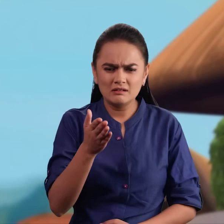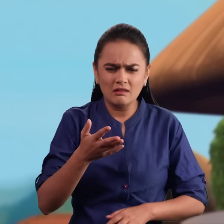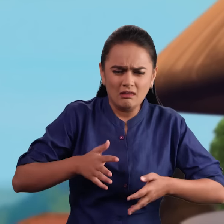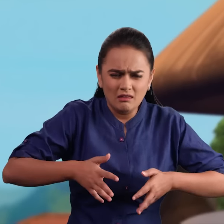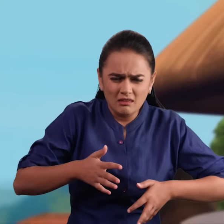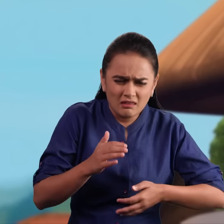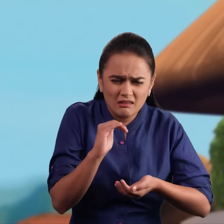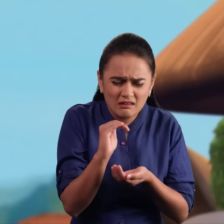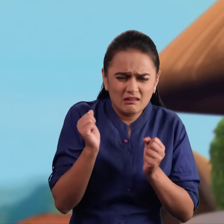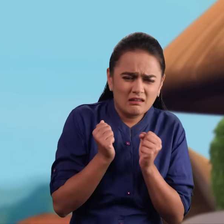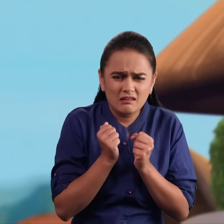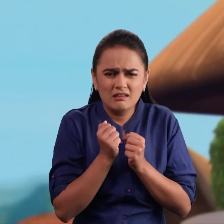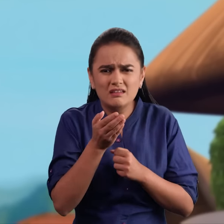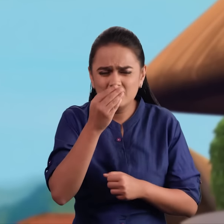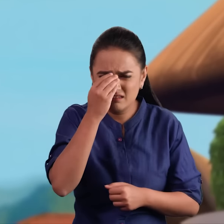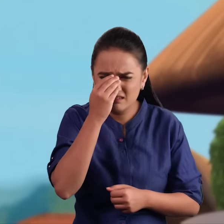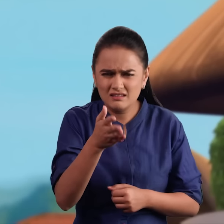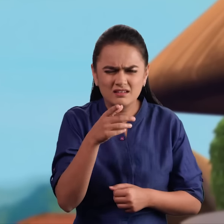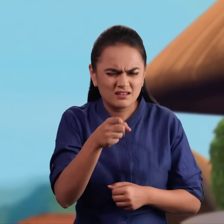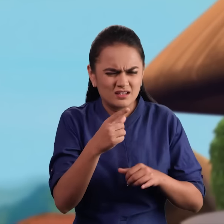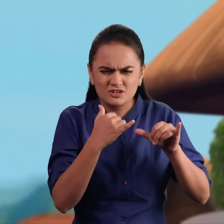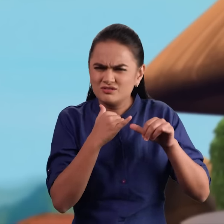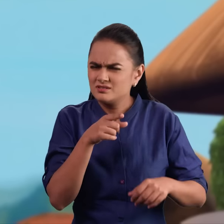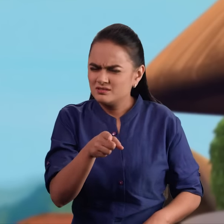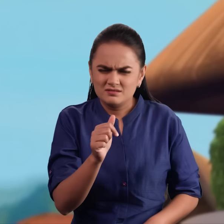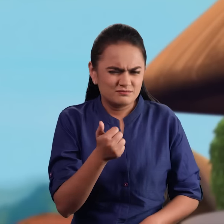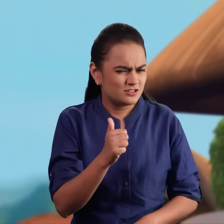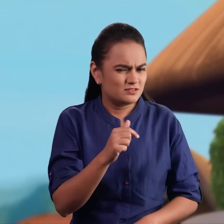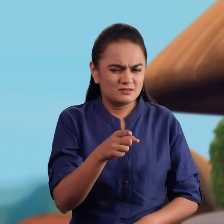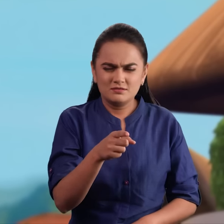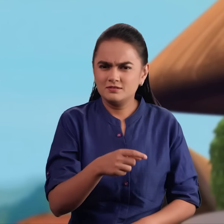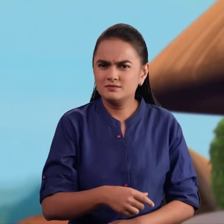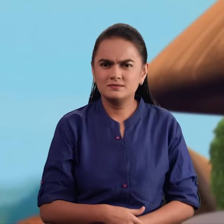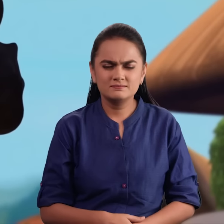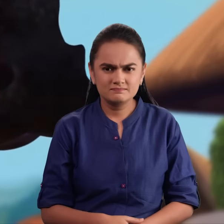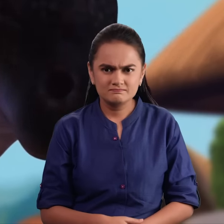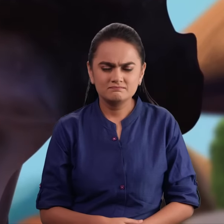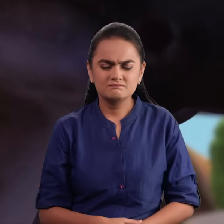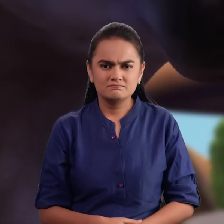ये तो बड़ा डरपोक बालक था। ये वो नहीं हो सकता।